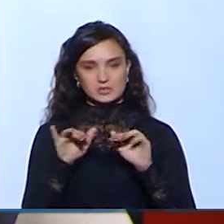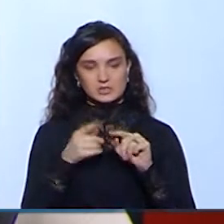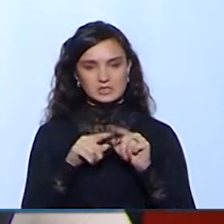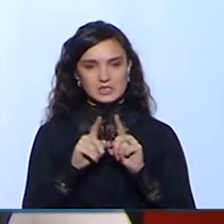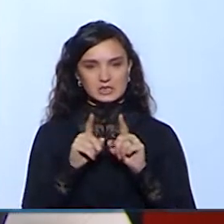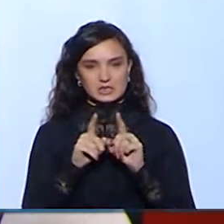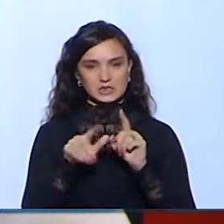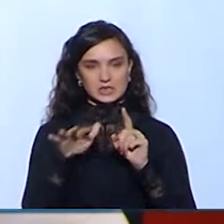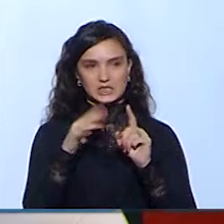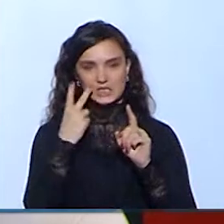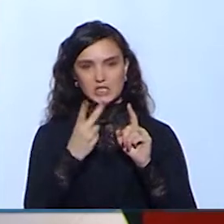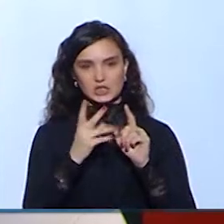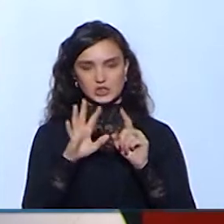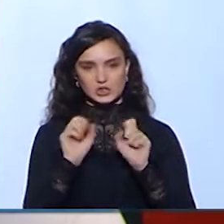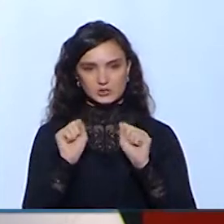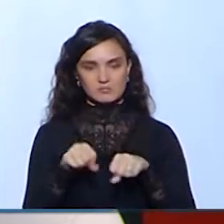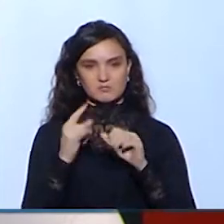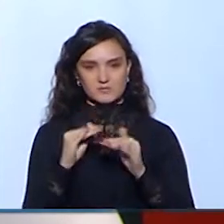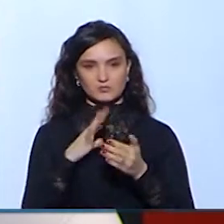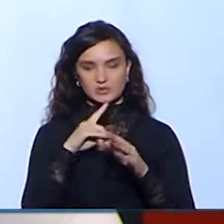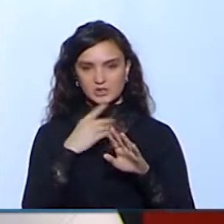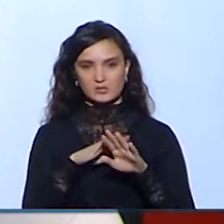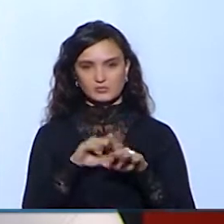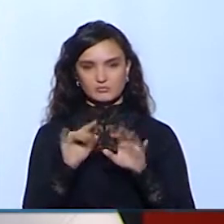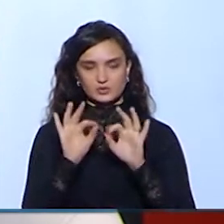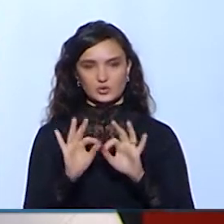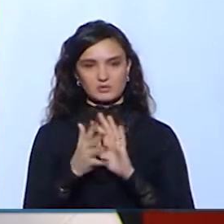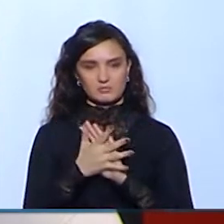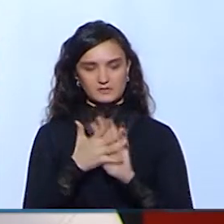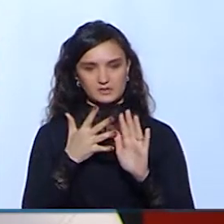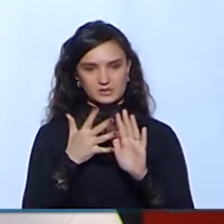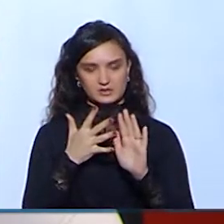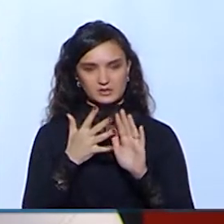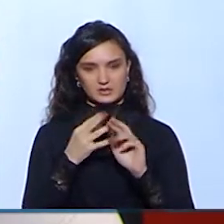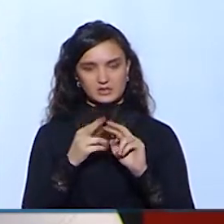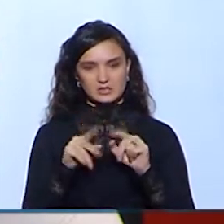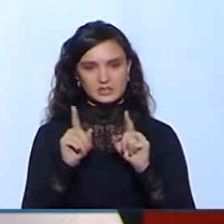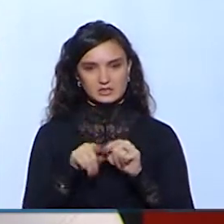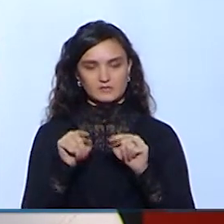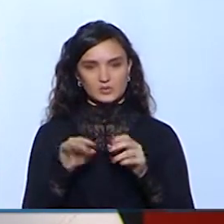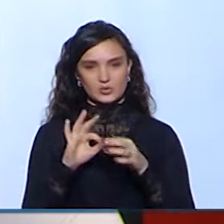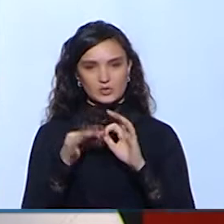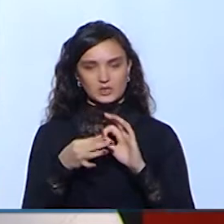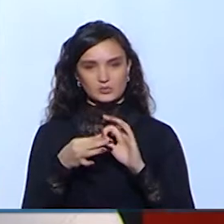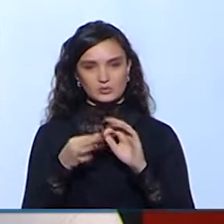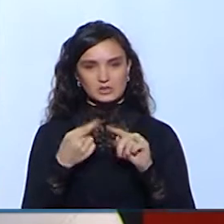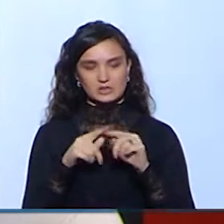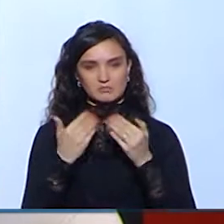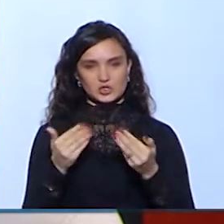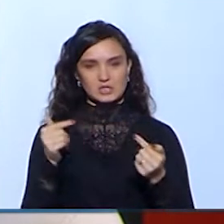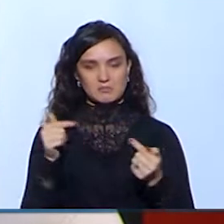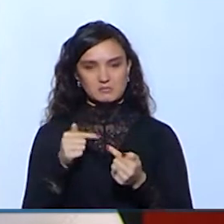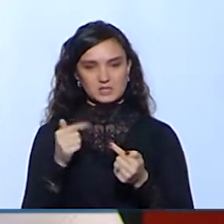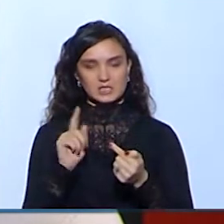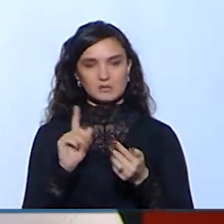ესე გარედან არ ჩანს, შეიძლება ბავშვს გაუჭირდეს ამის სწორად აღქმა. ასევე კონკრეტულად იმის